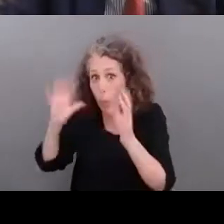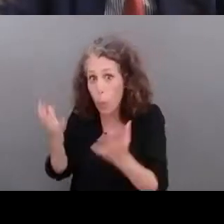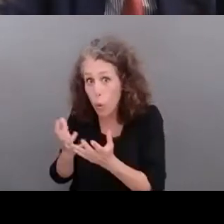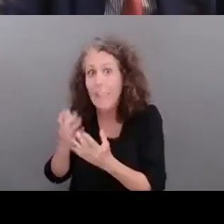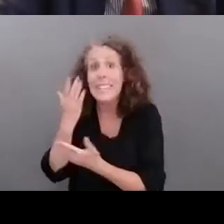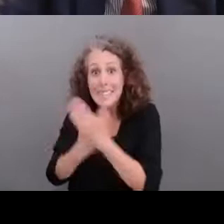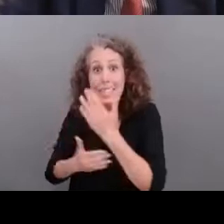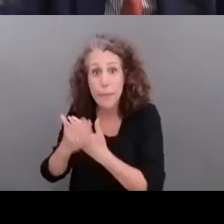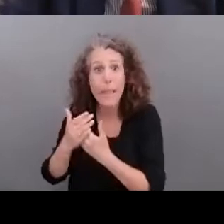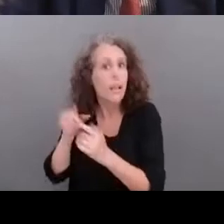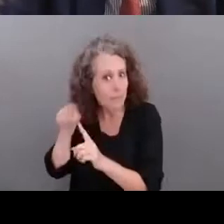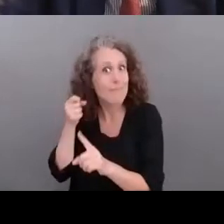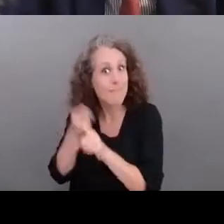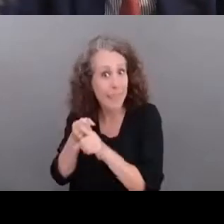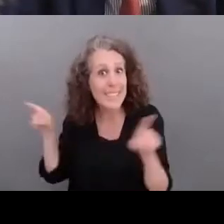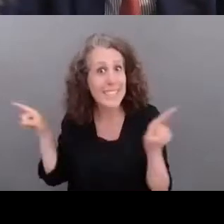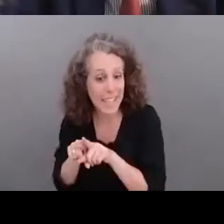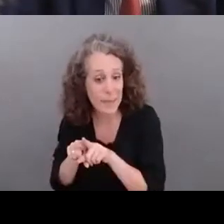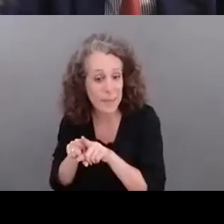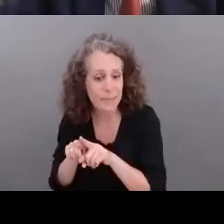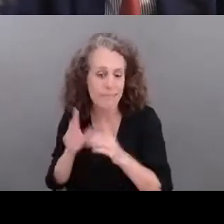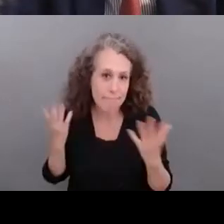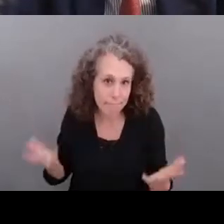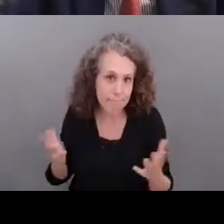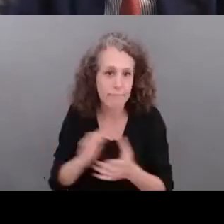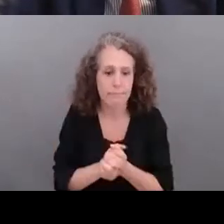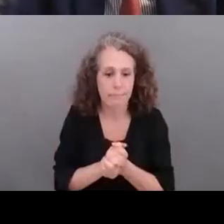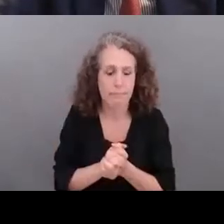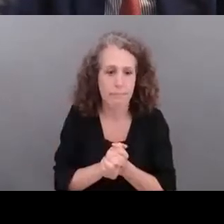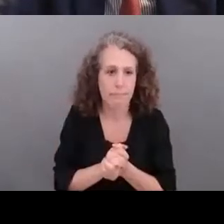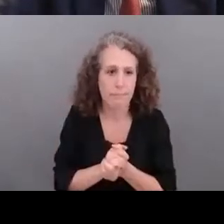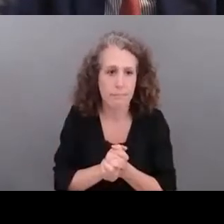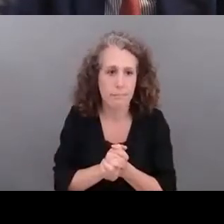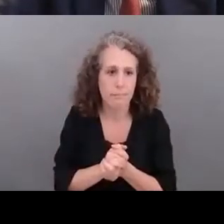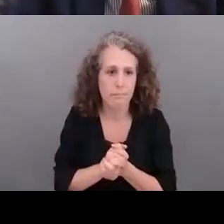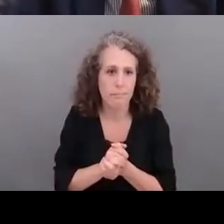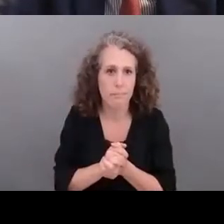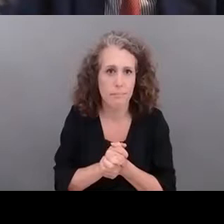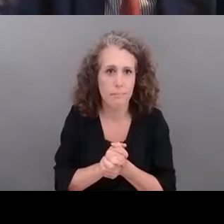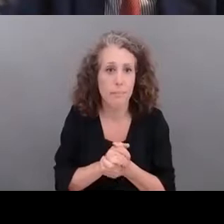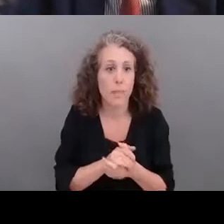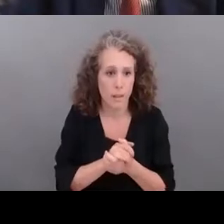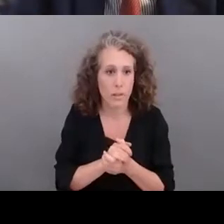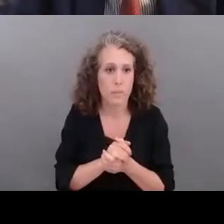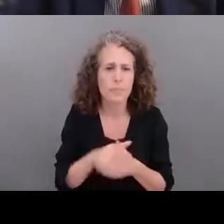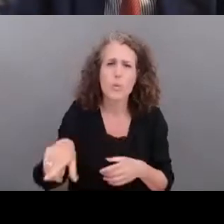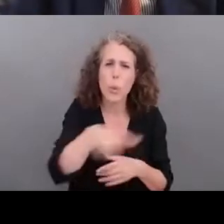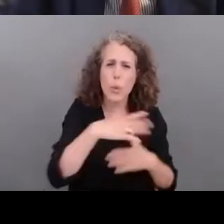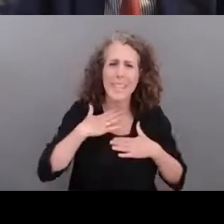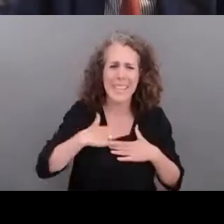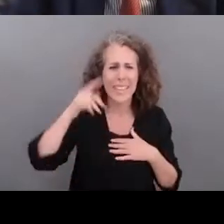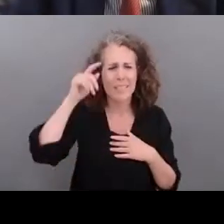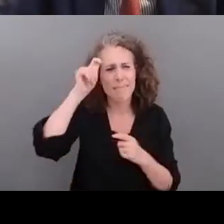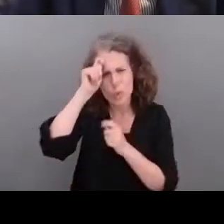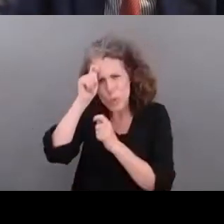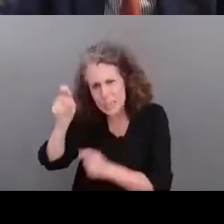monde qui ont des handicaps. Et il est important de reconnaître les besoins, mais